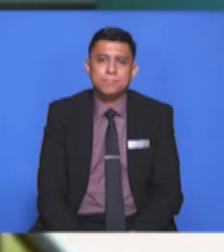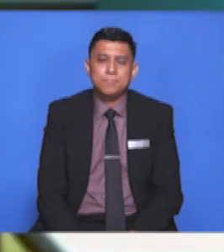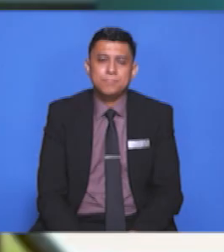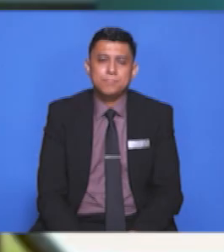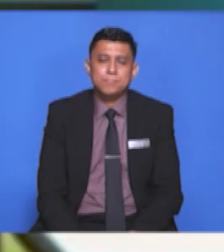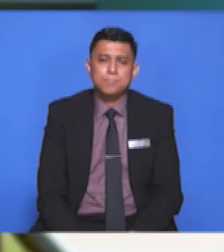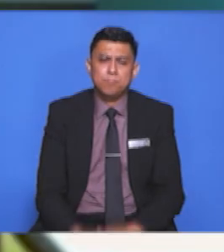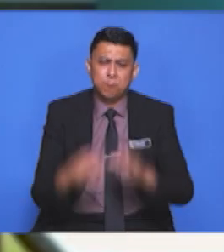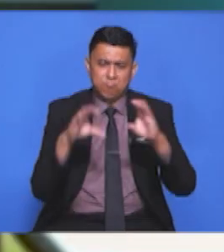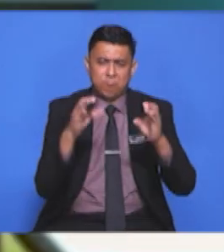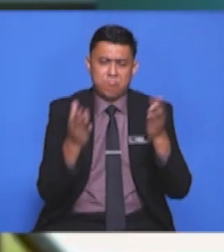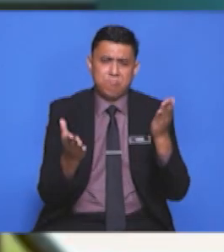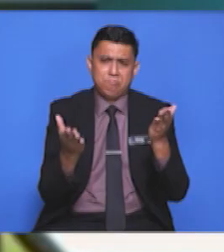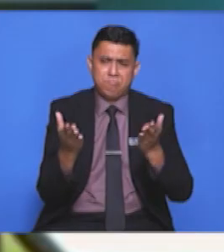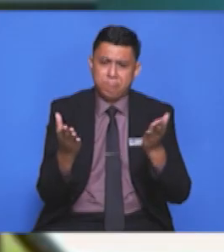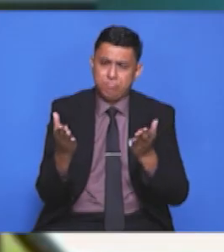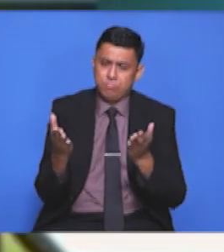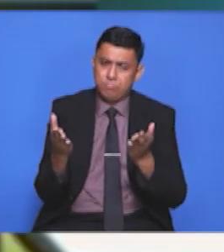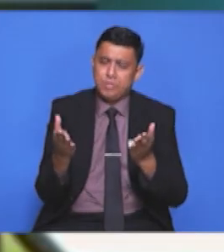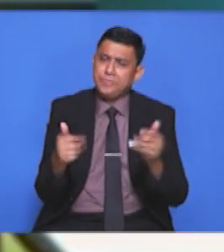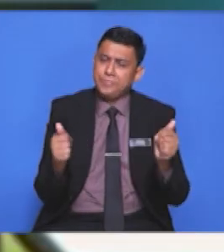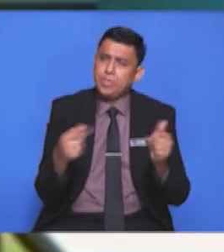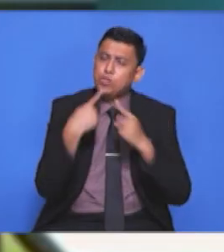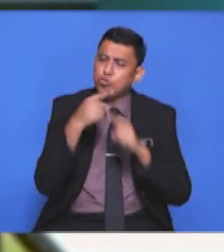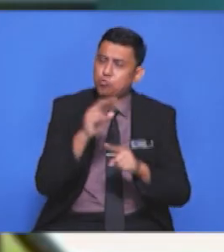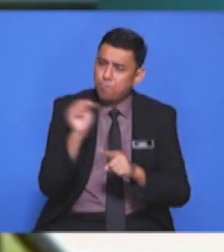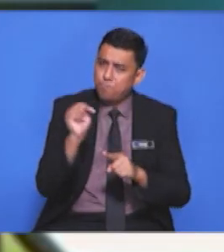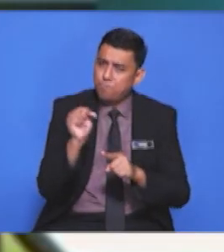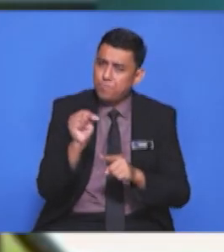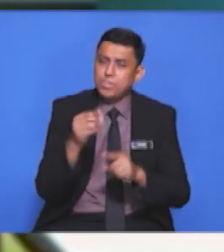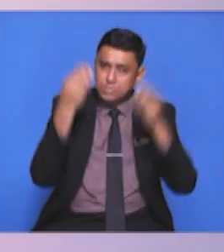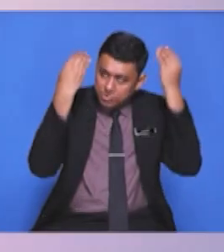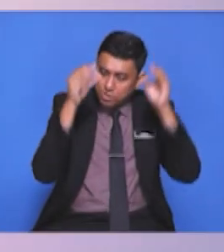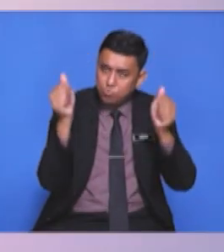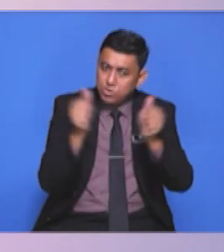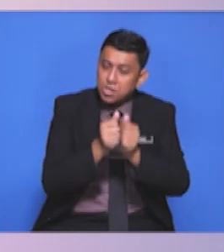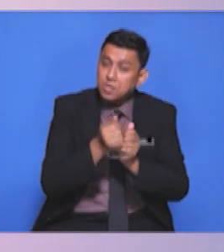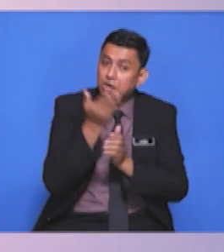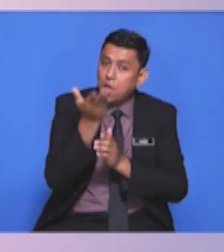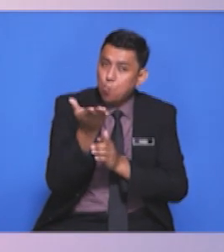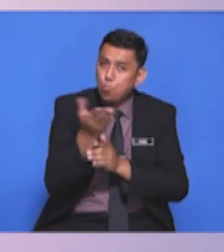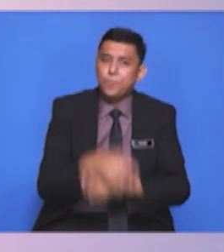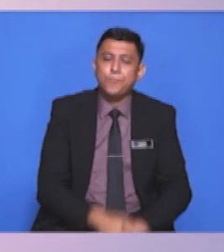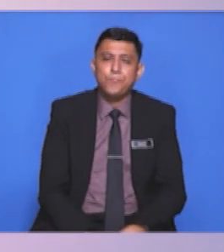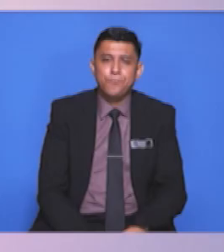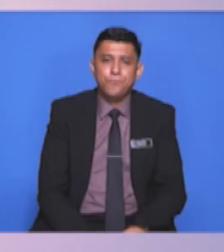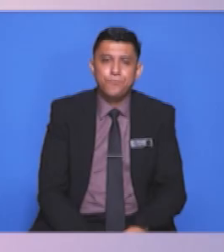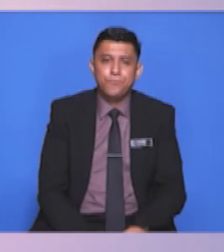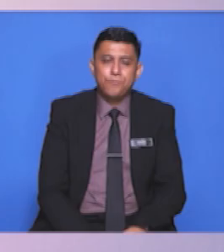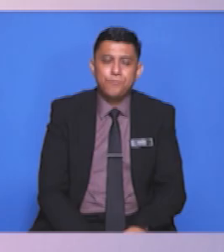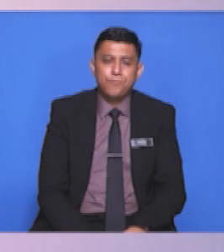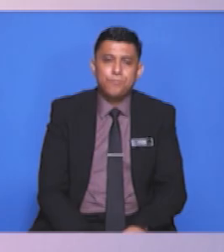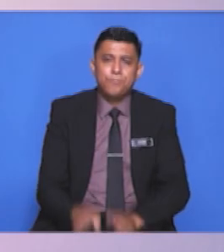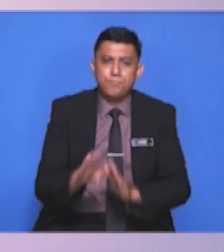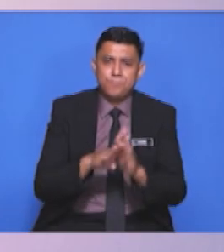coba bandingkan jawaban canggung dengan jawaban kamu intense asline